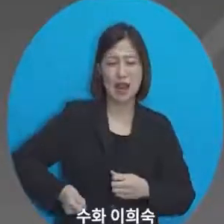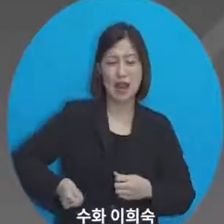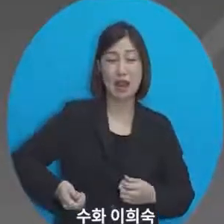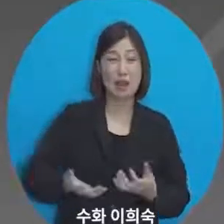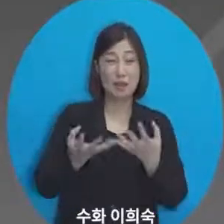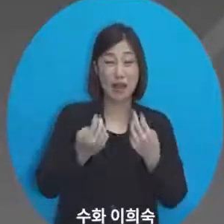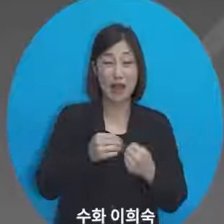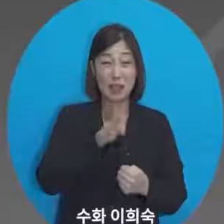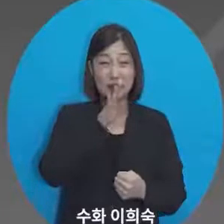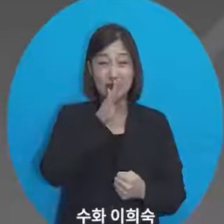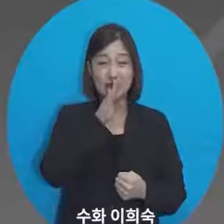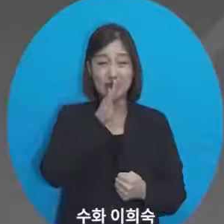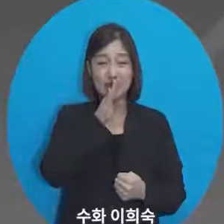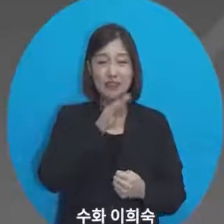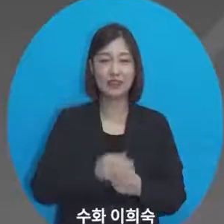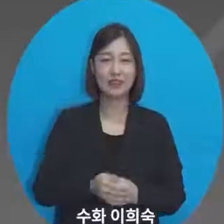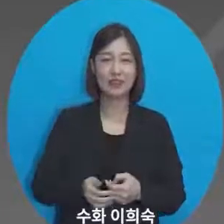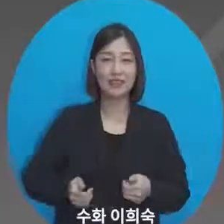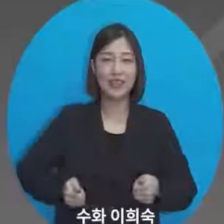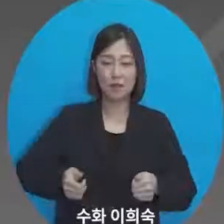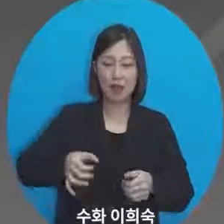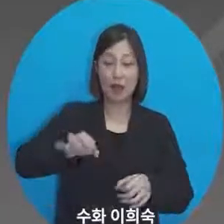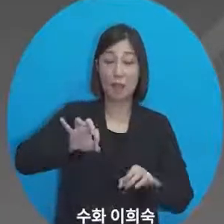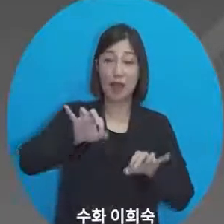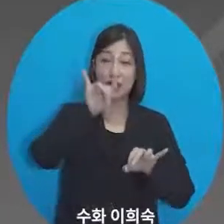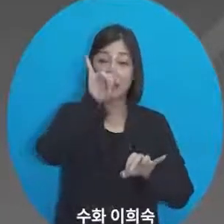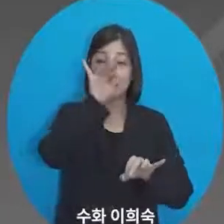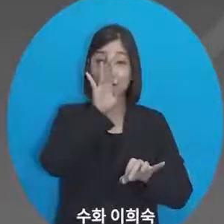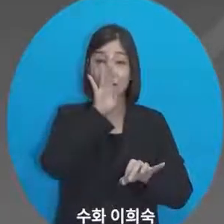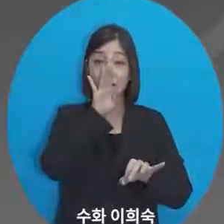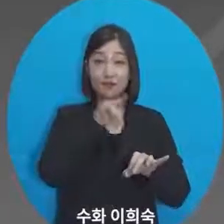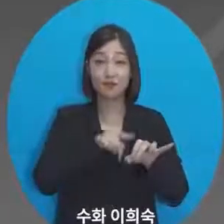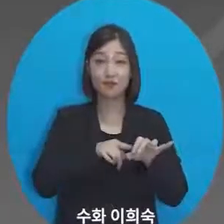많이 있습니다. 이 같은 경우에는 버스